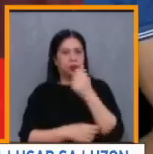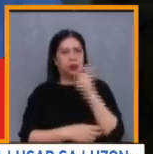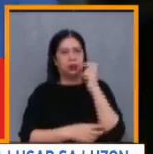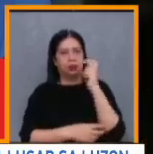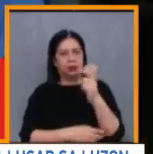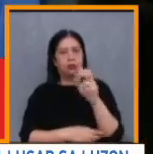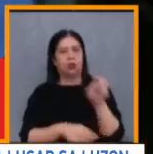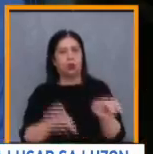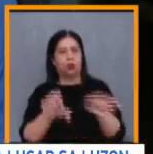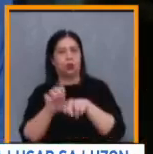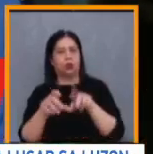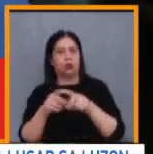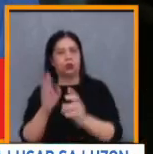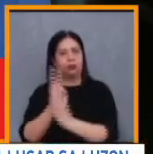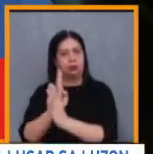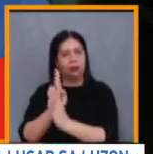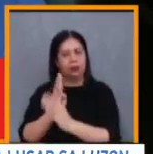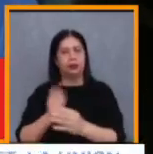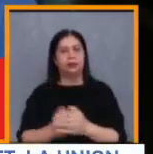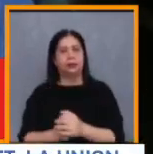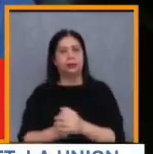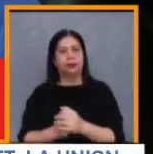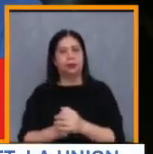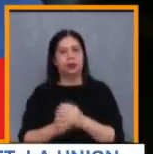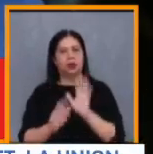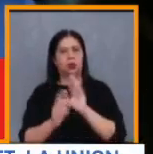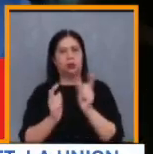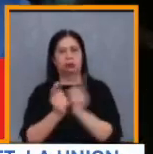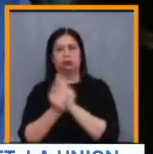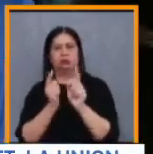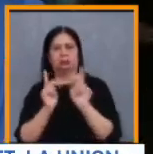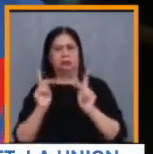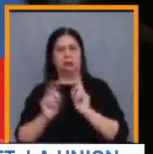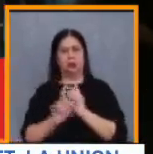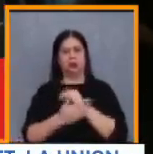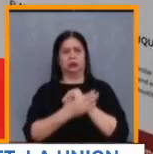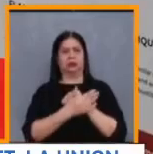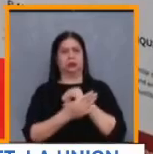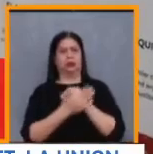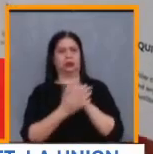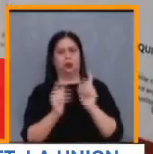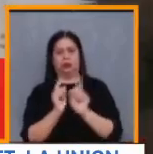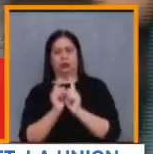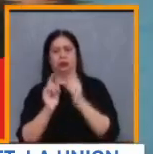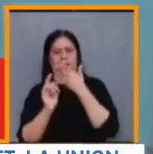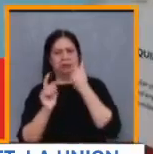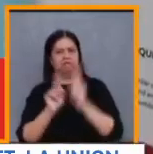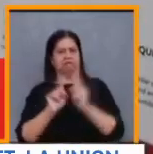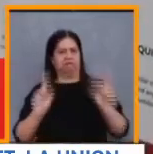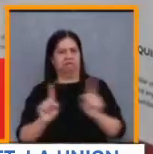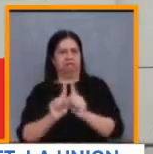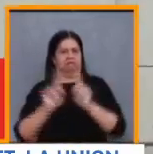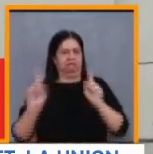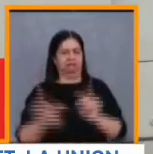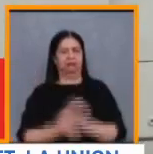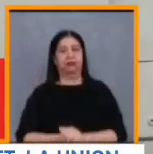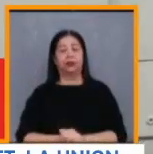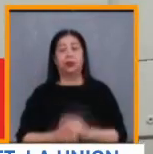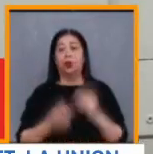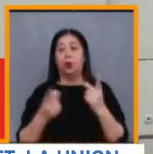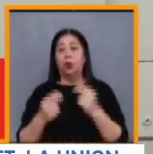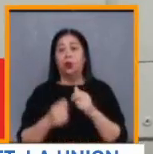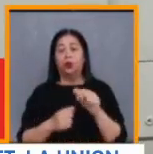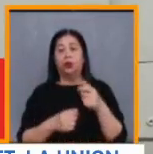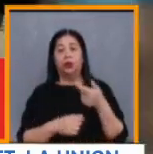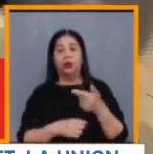bus. Huwag na lang dumikit sa mga tao. Wala mong dumikit, social distancing na lang. Nagsasagawa ng antigen test ang MRT sa